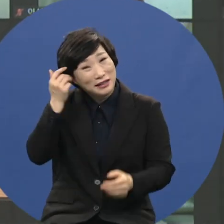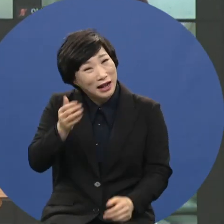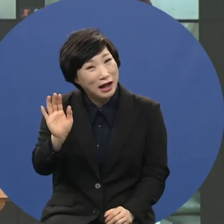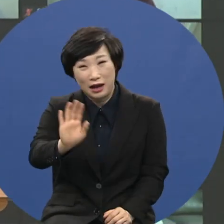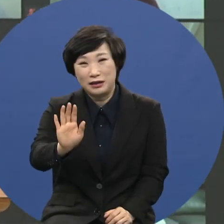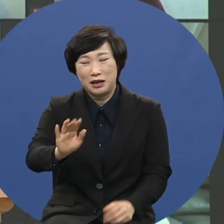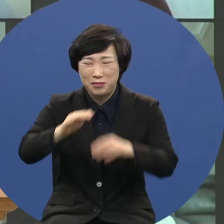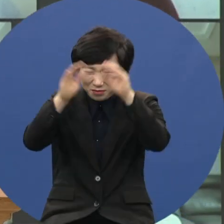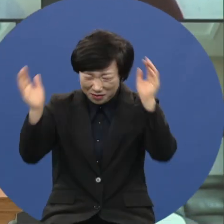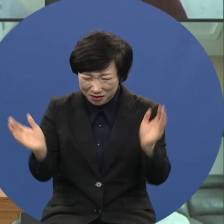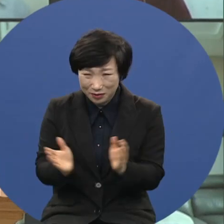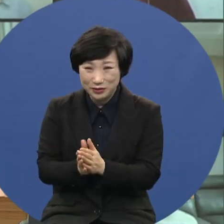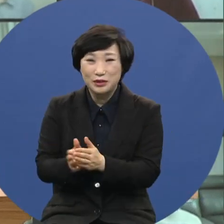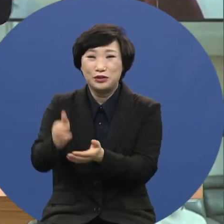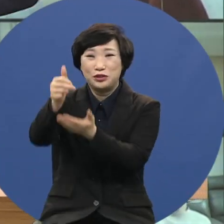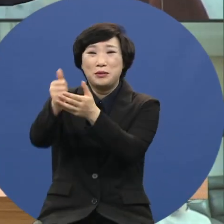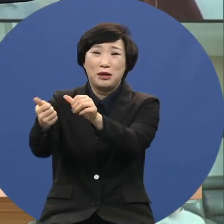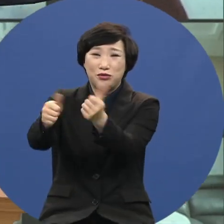아니라 통째로 다.